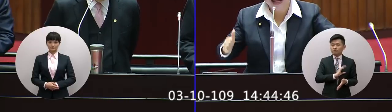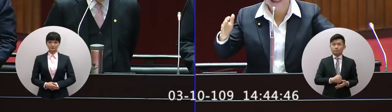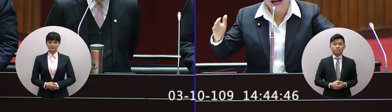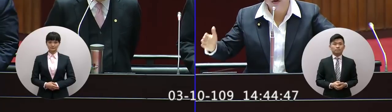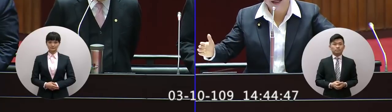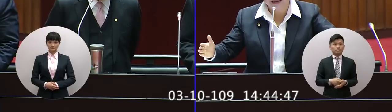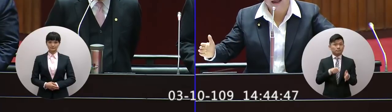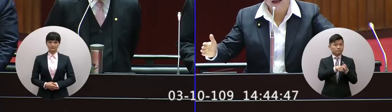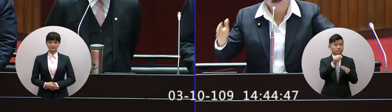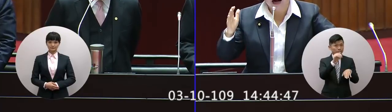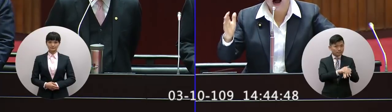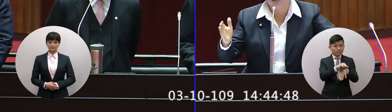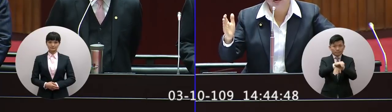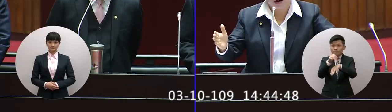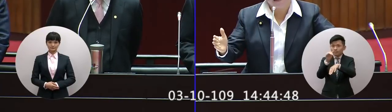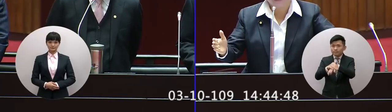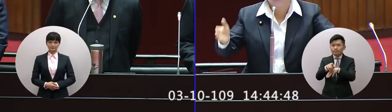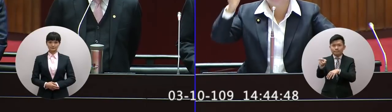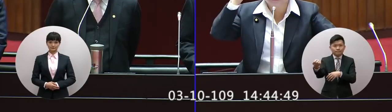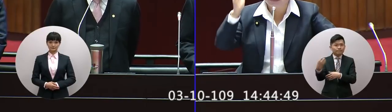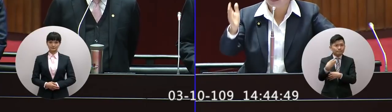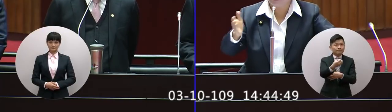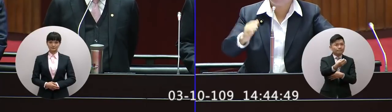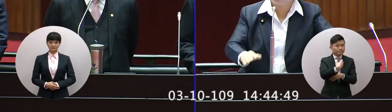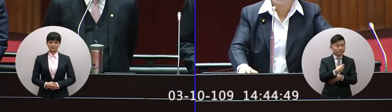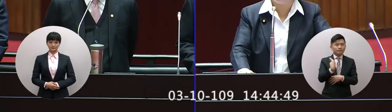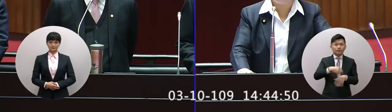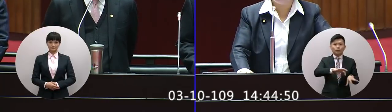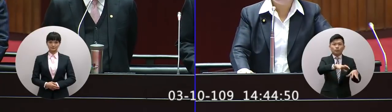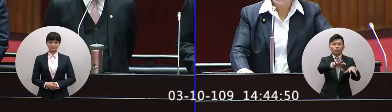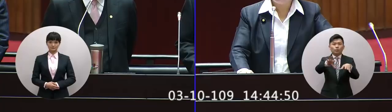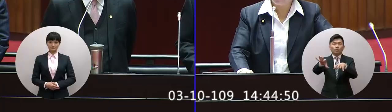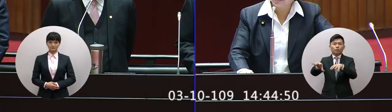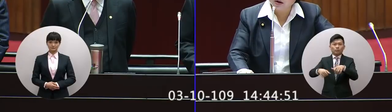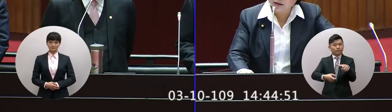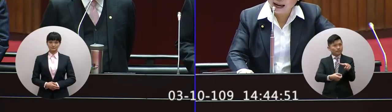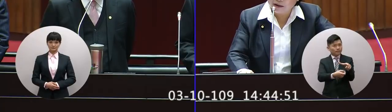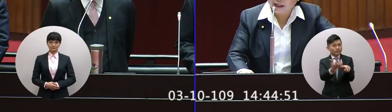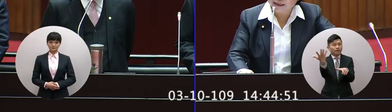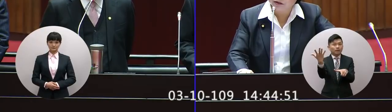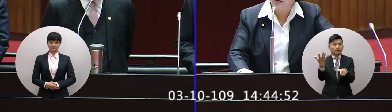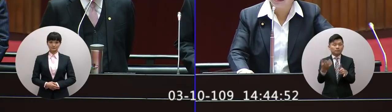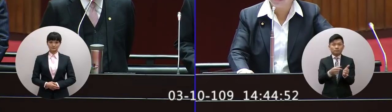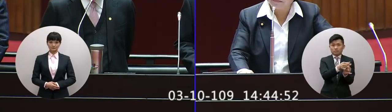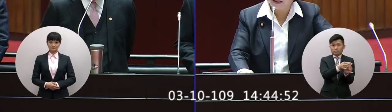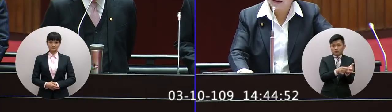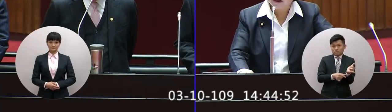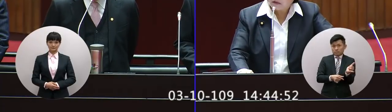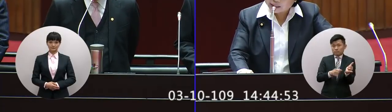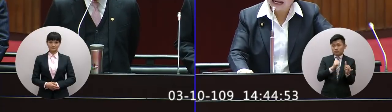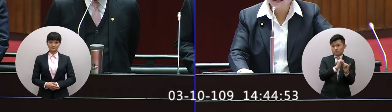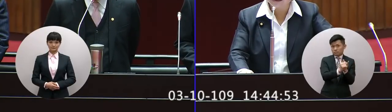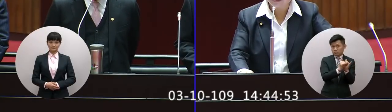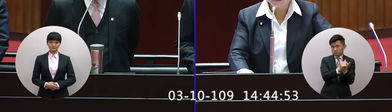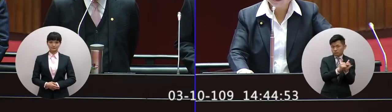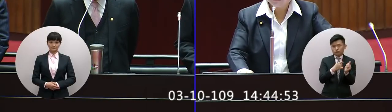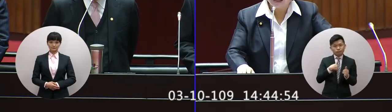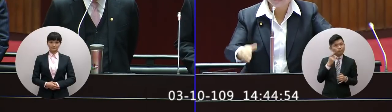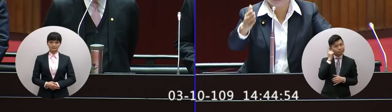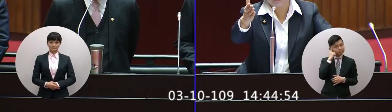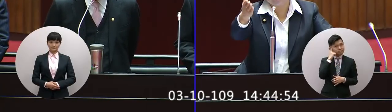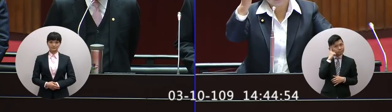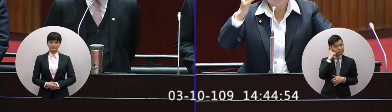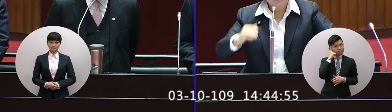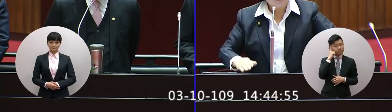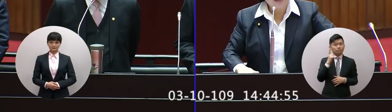些的专家学者告诉我们，甚至在国际上面，在中台湾地区的人民，我相信